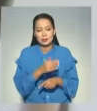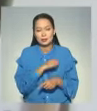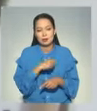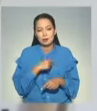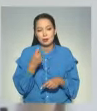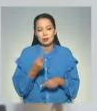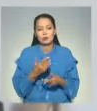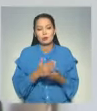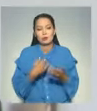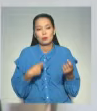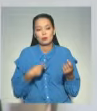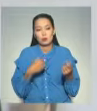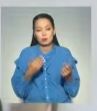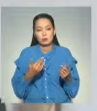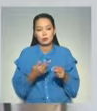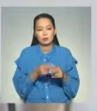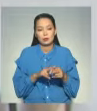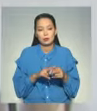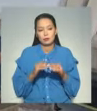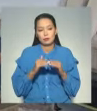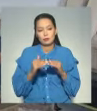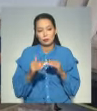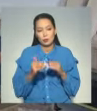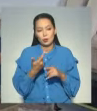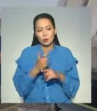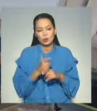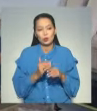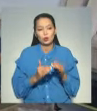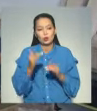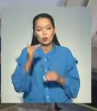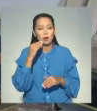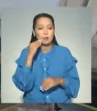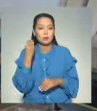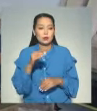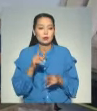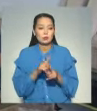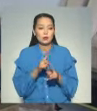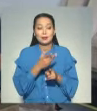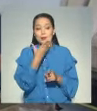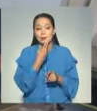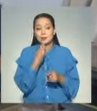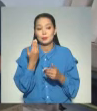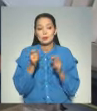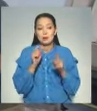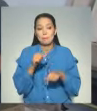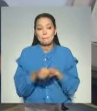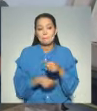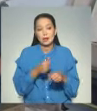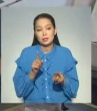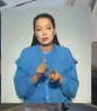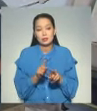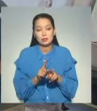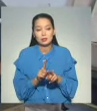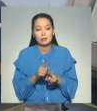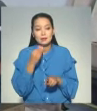домбыралар мысалы, ол дыбыс та бар оның ішінде, өте жоғары деңгейдегі оның көркемдік сұранысы мен